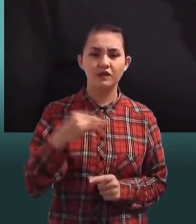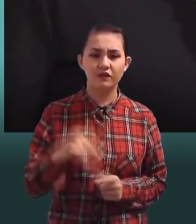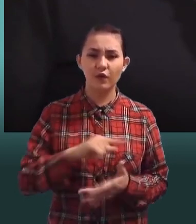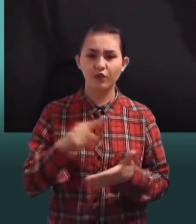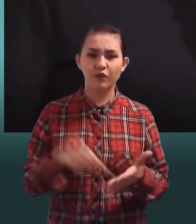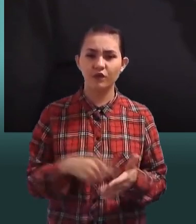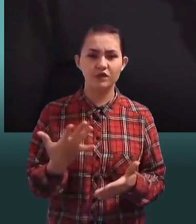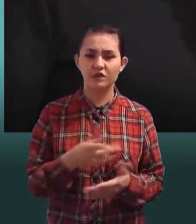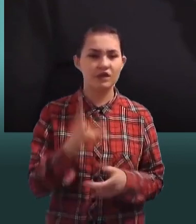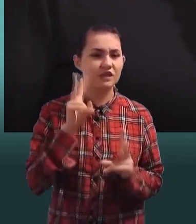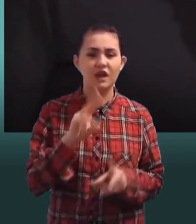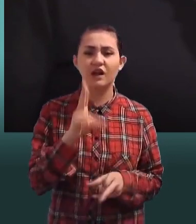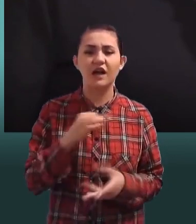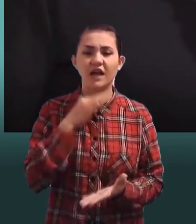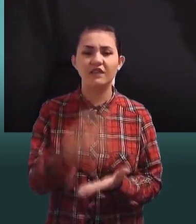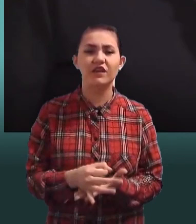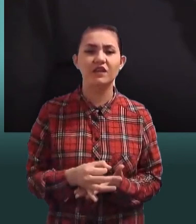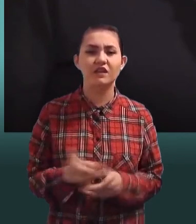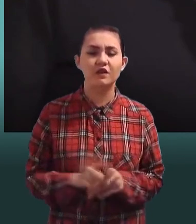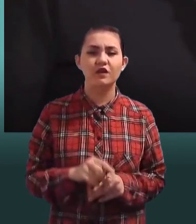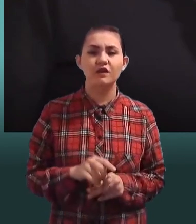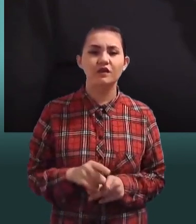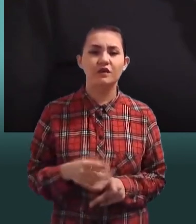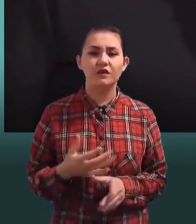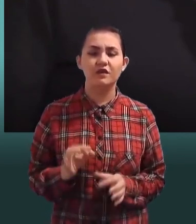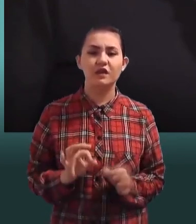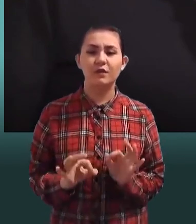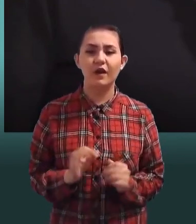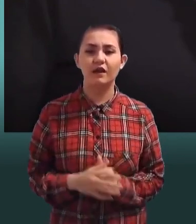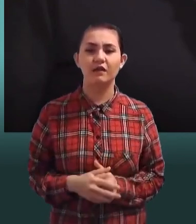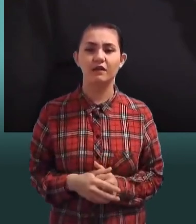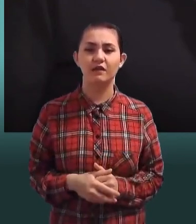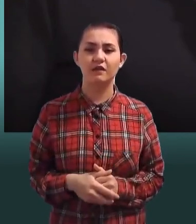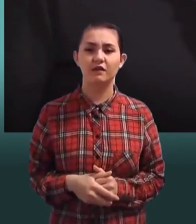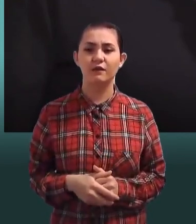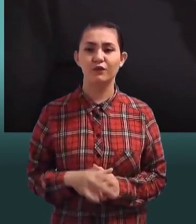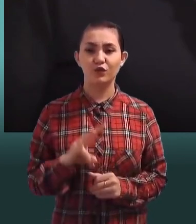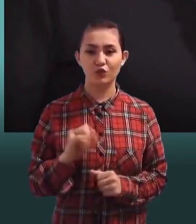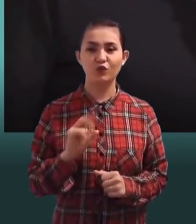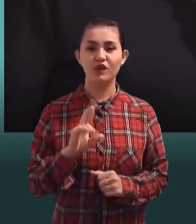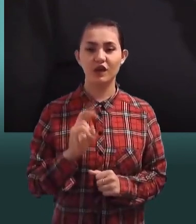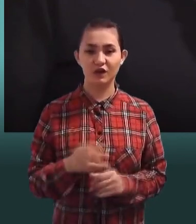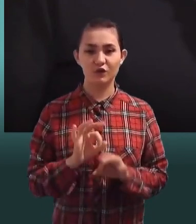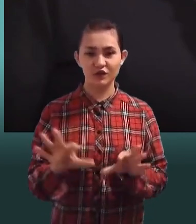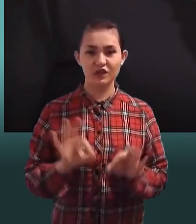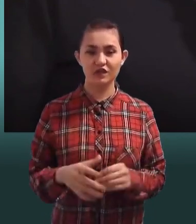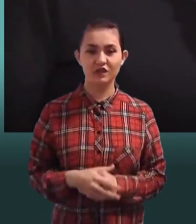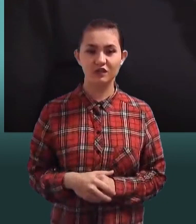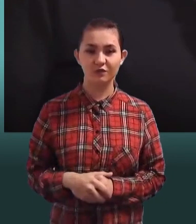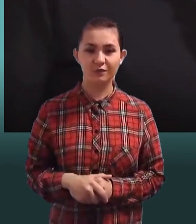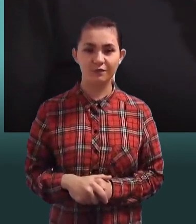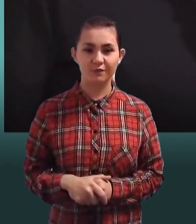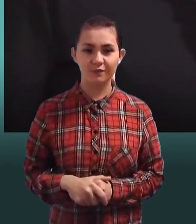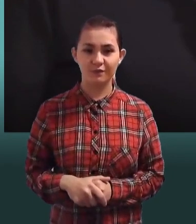вам ответить на него. Как бы порухавал их. Ну, как, выручки, расскажите как, нам, как, так. Выручки водители, как